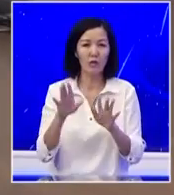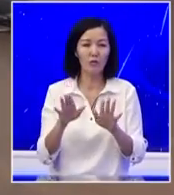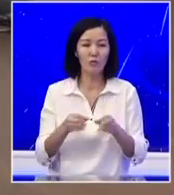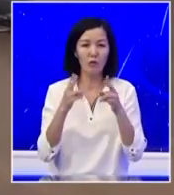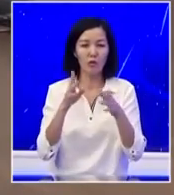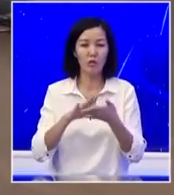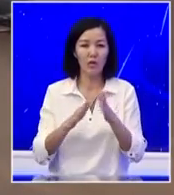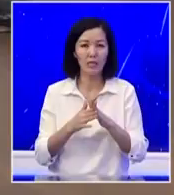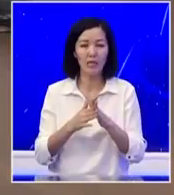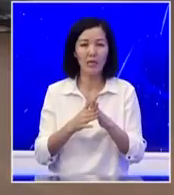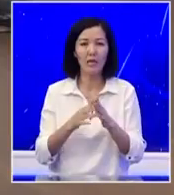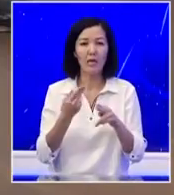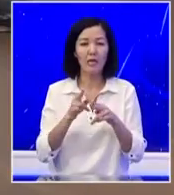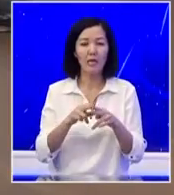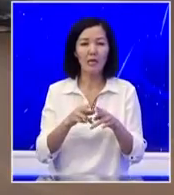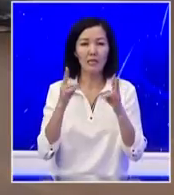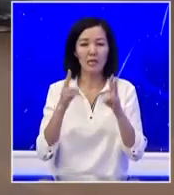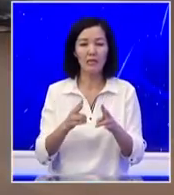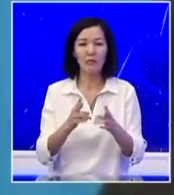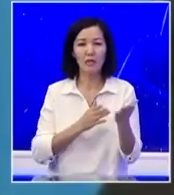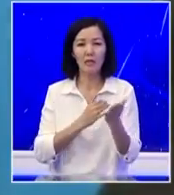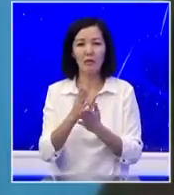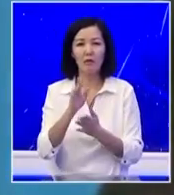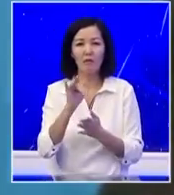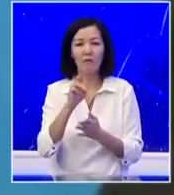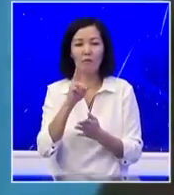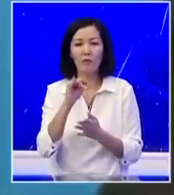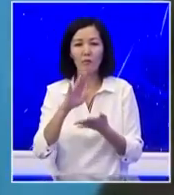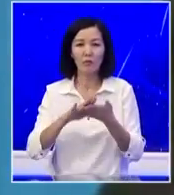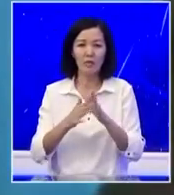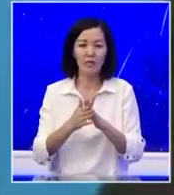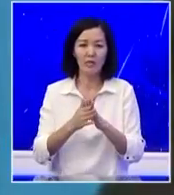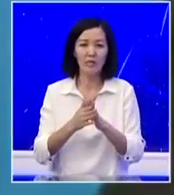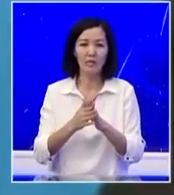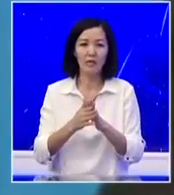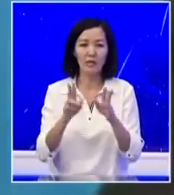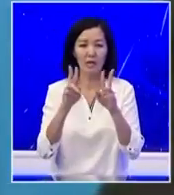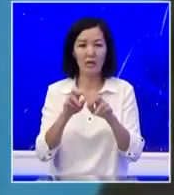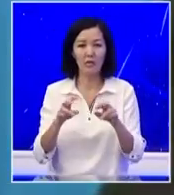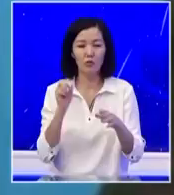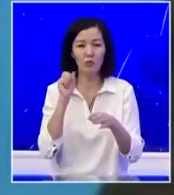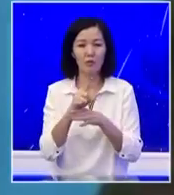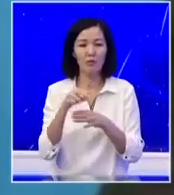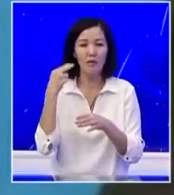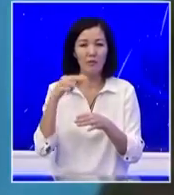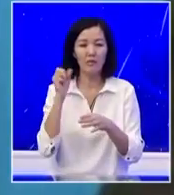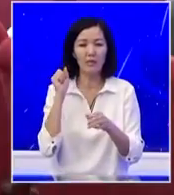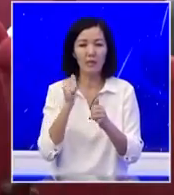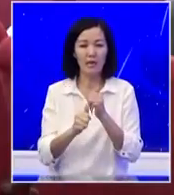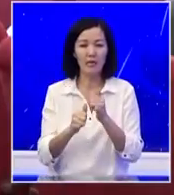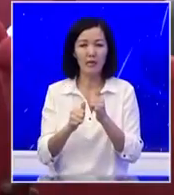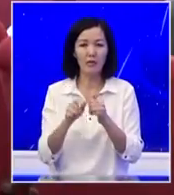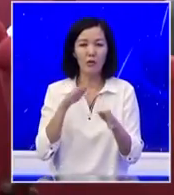жағдай режимі ең көп зардап шеккен салалар үшін форс-мажорлық жағдай ретінде қарастыруды тапсырды. Президент тапсырған әр міндет